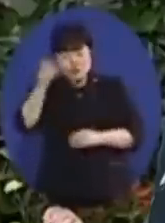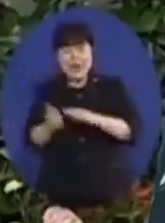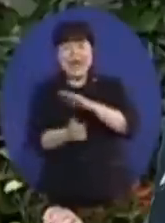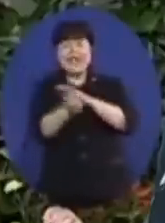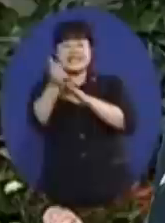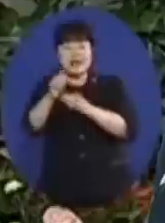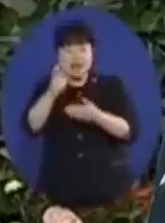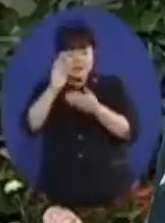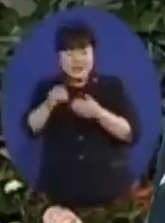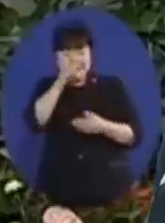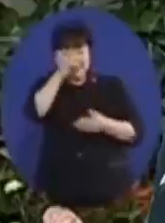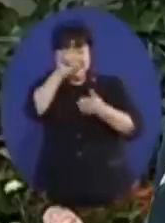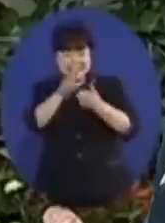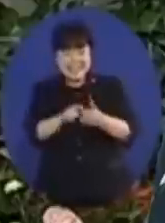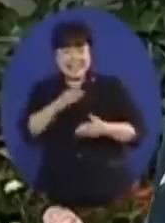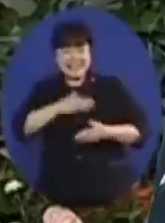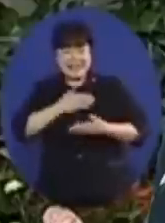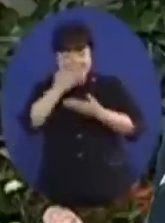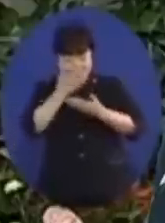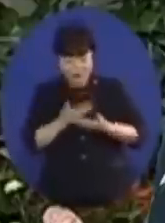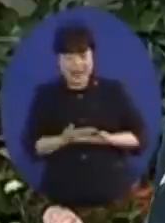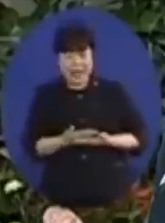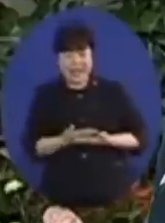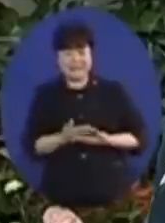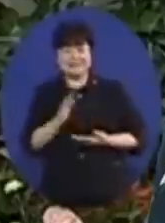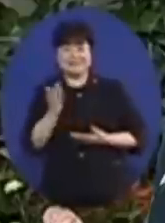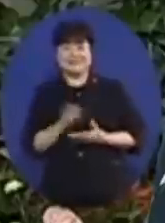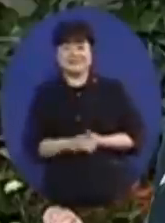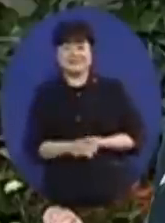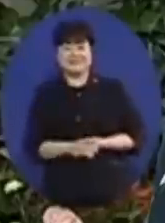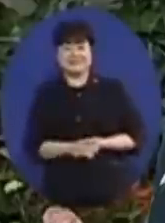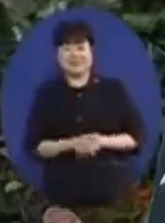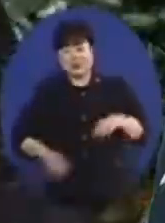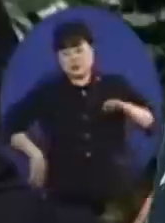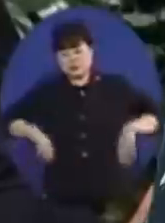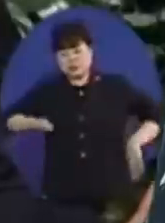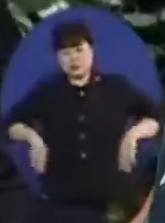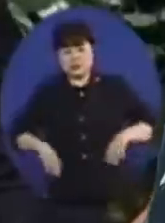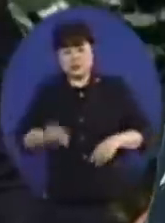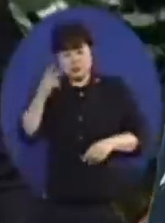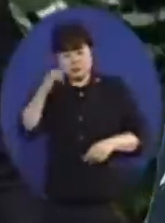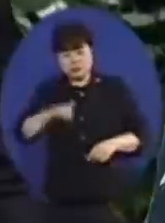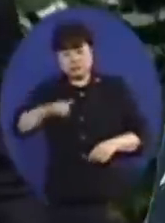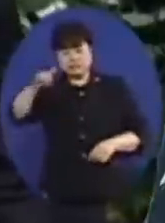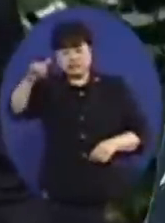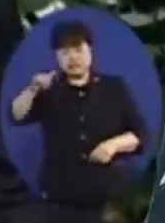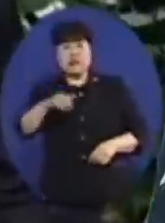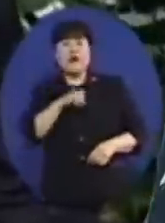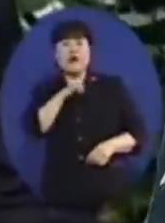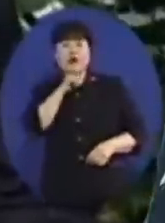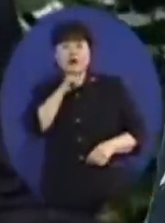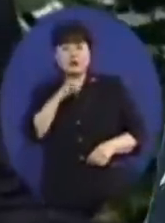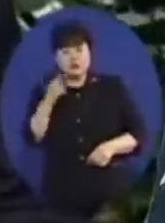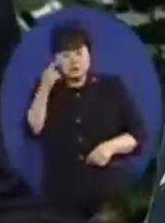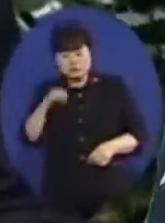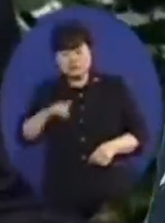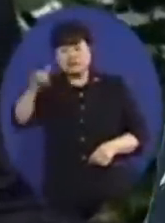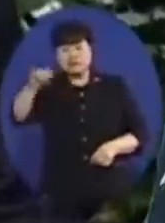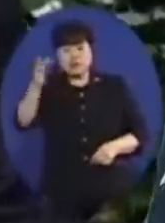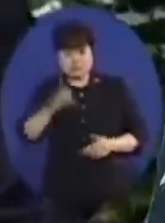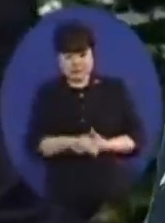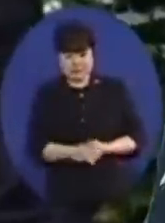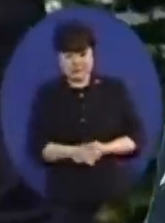꿈과 희망과 미래가 있을 때 나에게 찾아온다 빈손들로 그 지역에